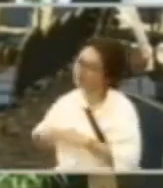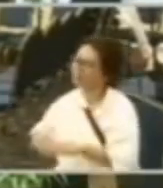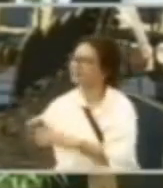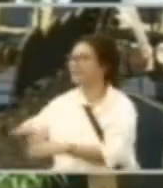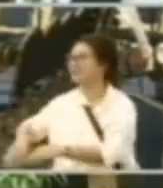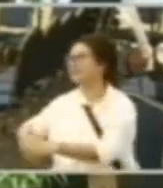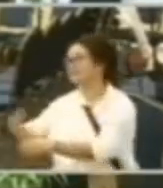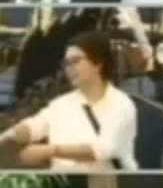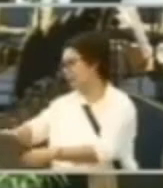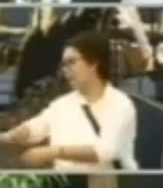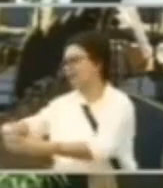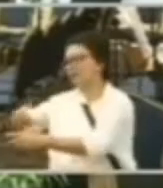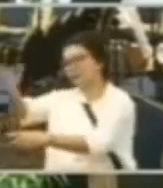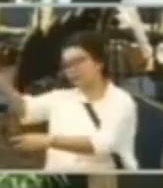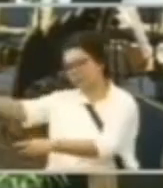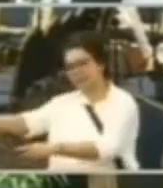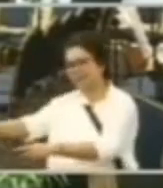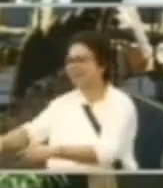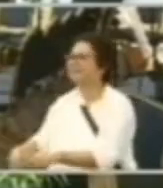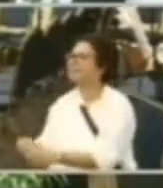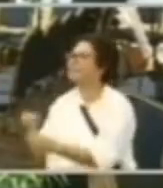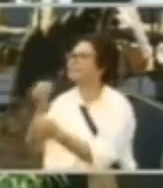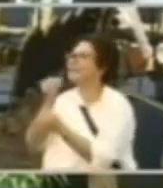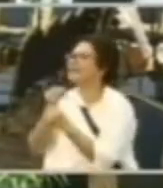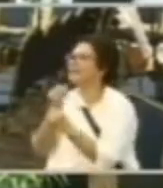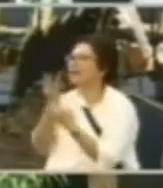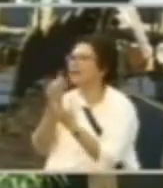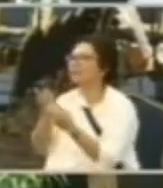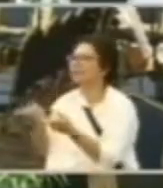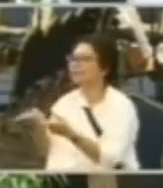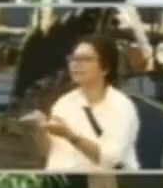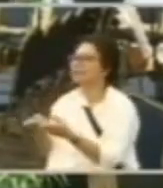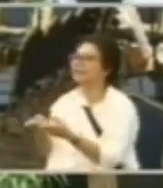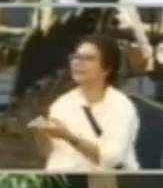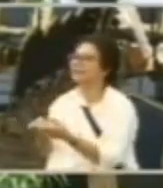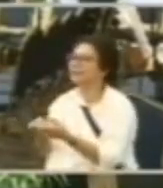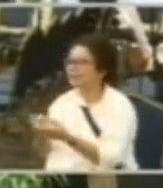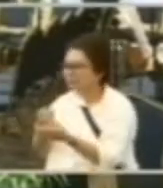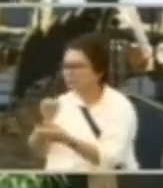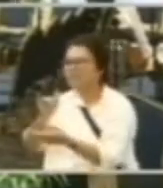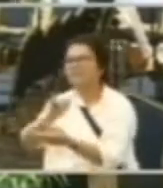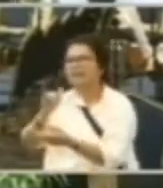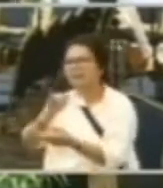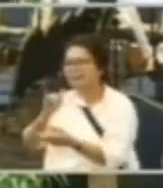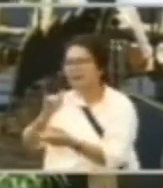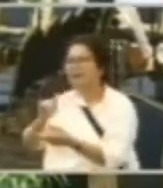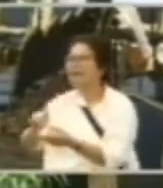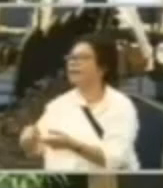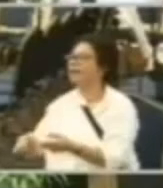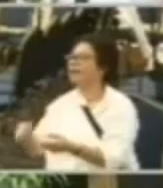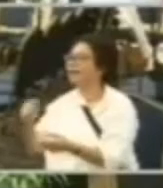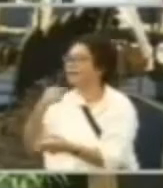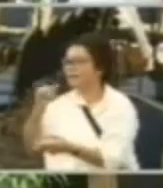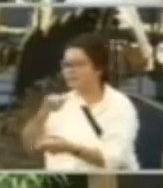pergi, saya berkata, kita seperti itu. Kita seperti itu.